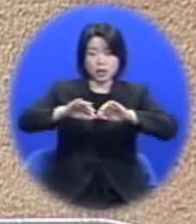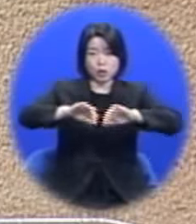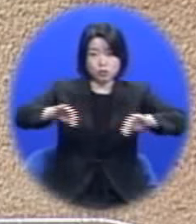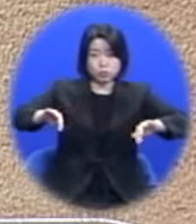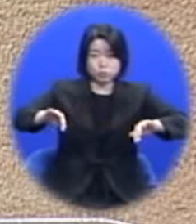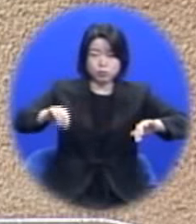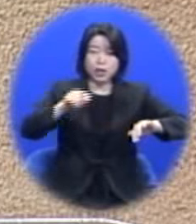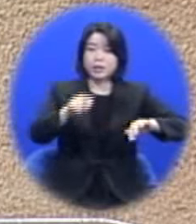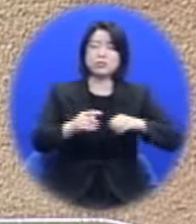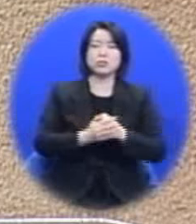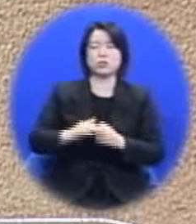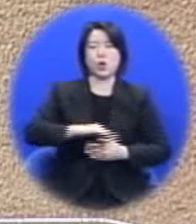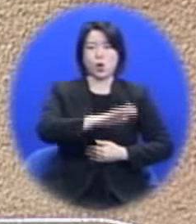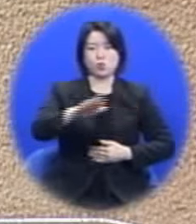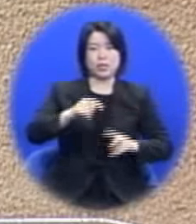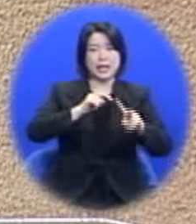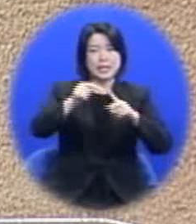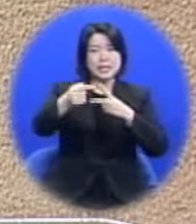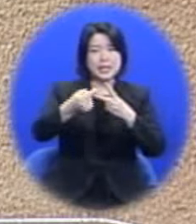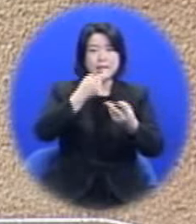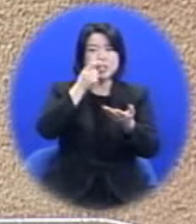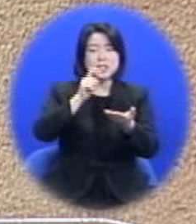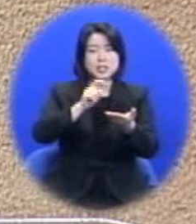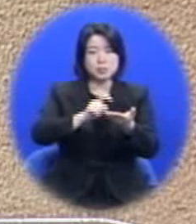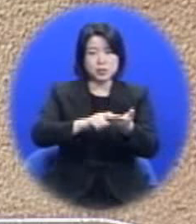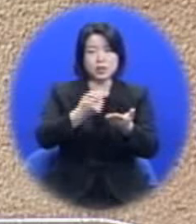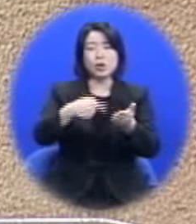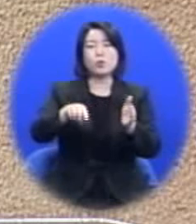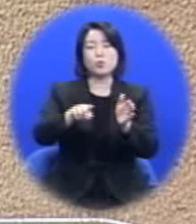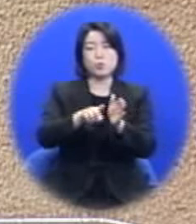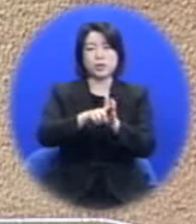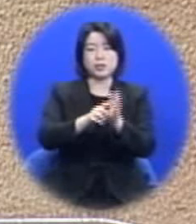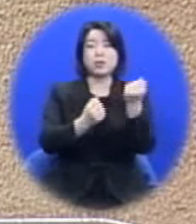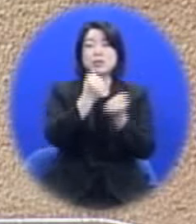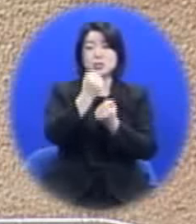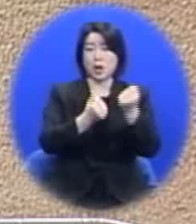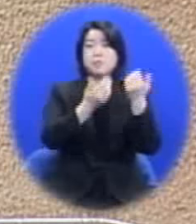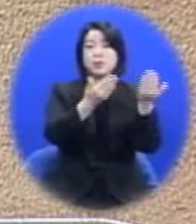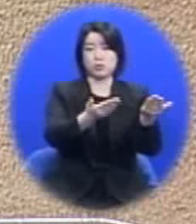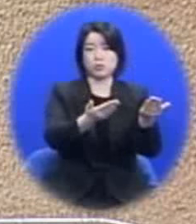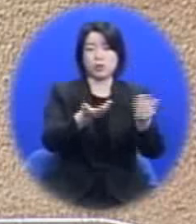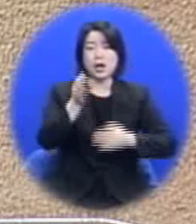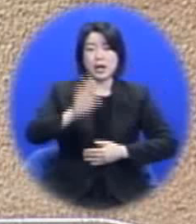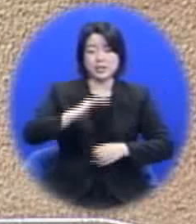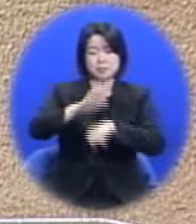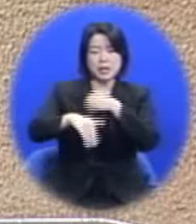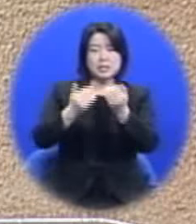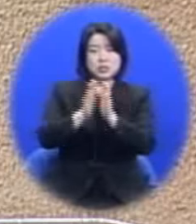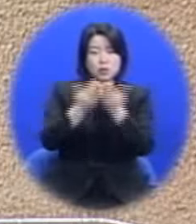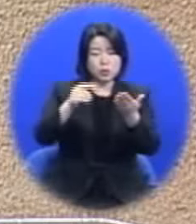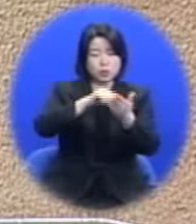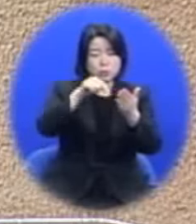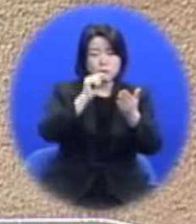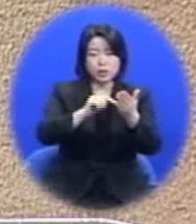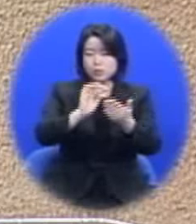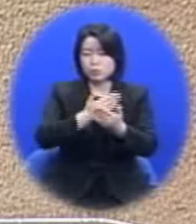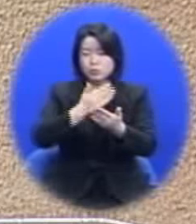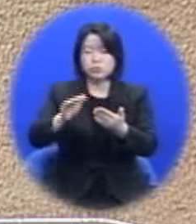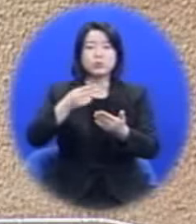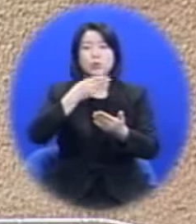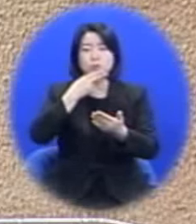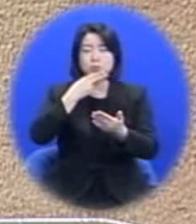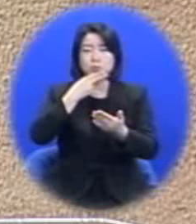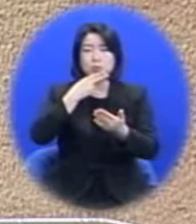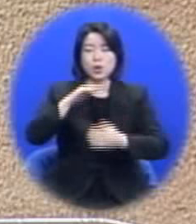것은 우리가 이해하기 쉽게 하기 위해서 설명을 그렇게 하는 거죠. 성경에는 구분이 안 돼요. 우리가